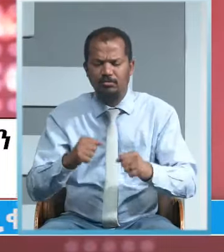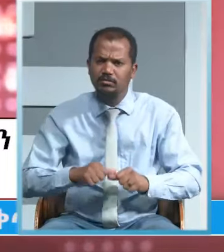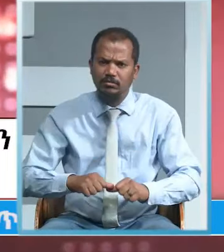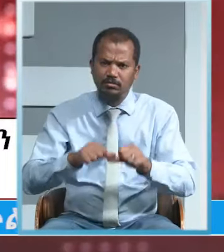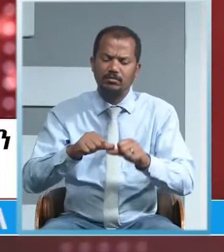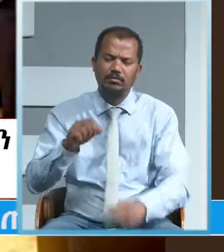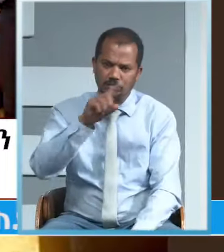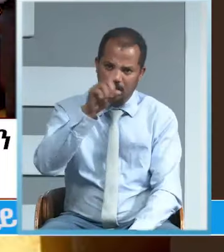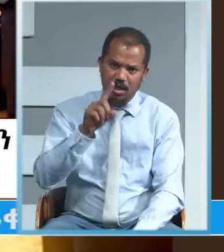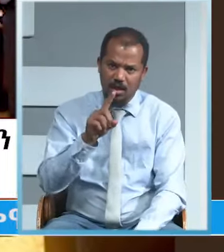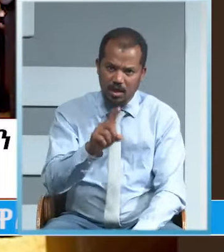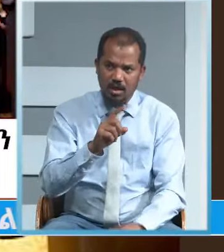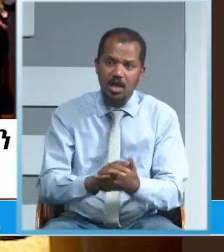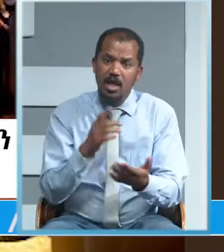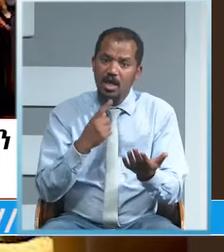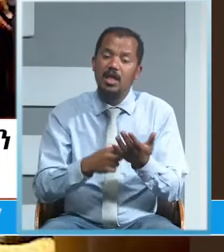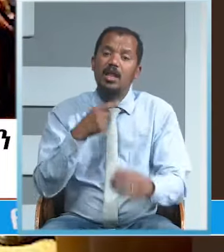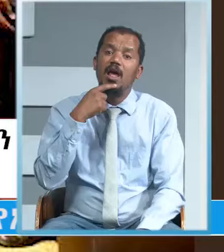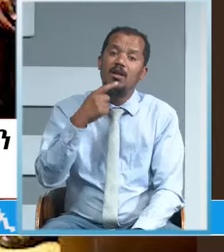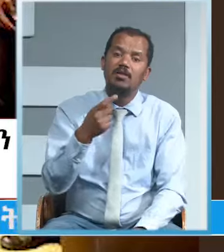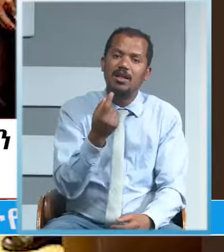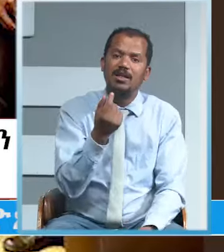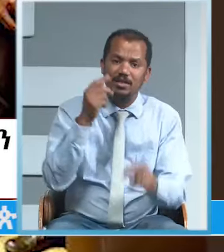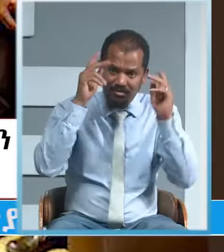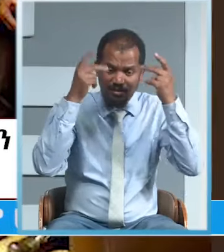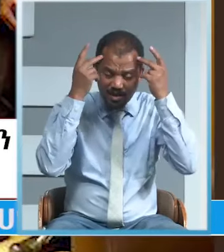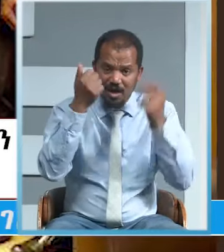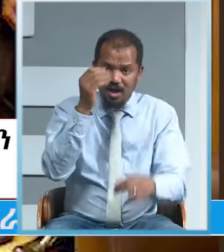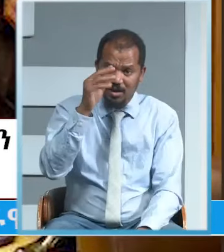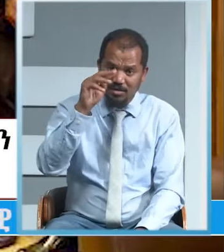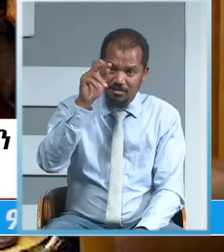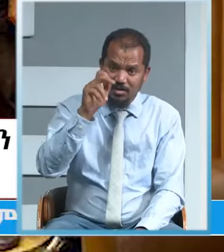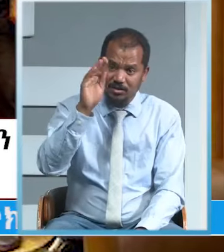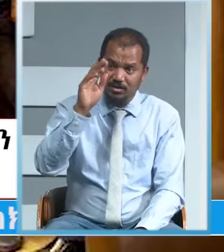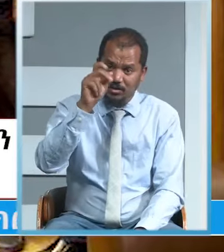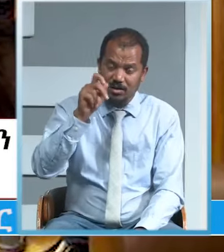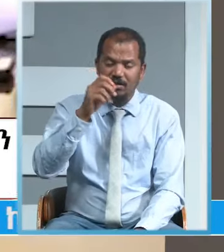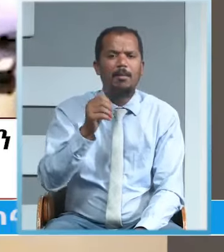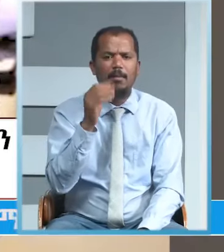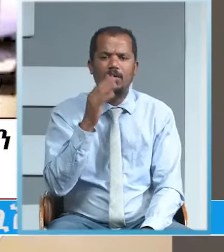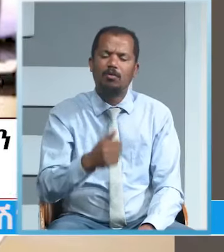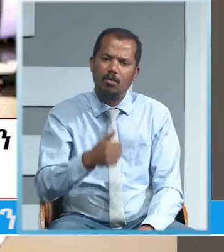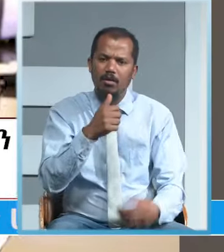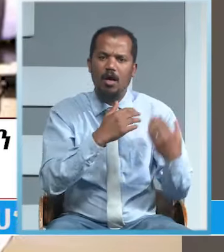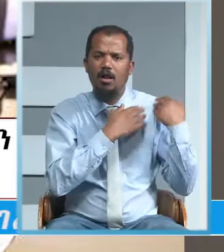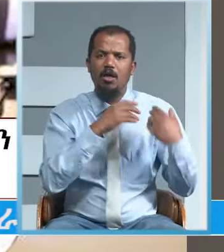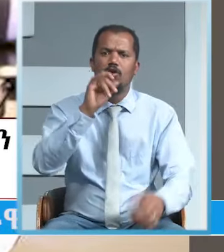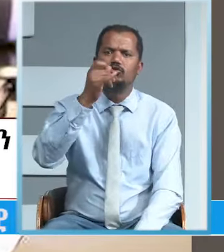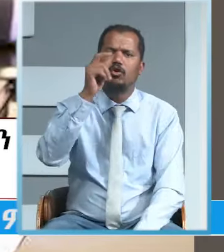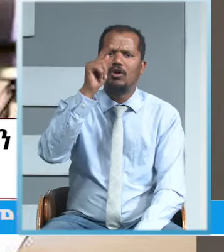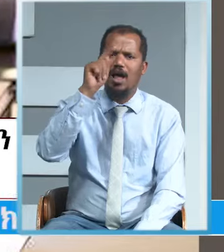እንዲቀጥል ተጠየቀ። ይህንን ያሉት የገንዘብ ሚኒስትሩ አህመድ ሺዴ ከባንኩ ዋና ዳይሬክተር